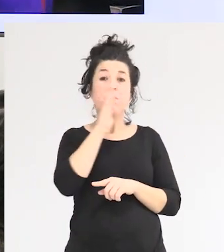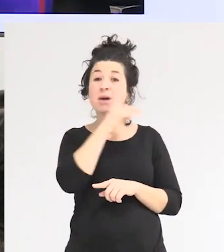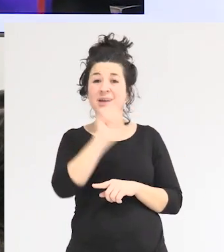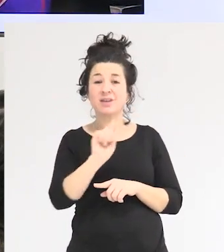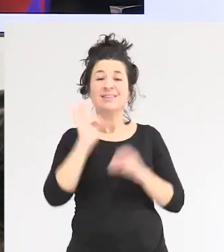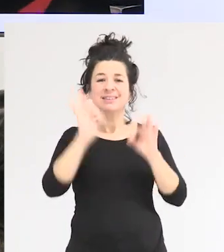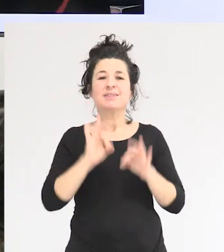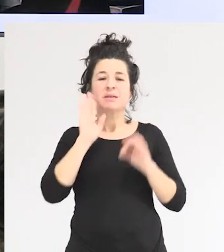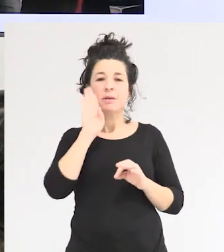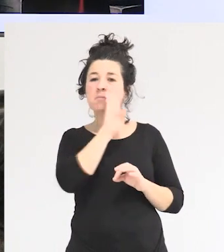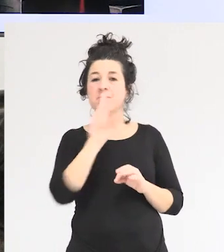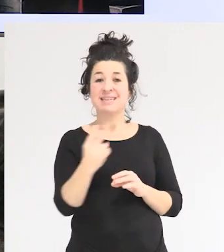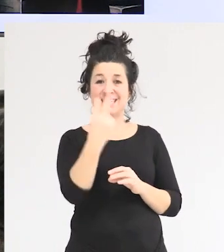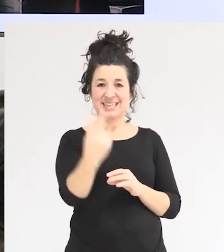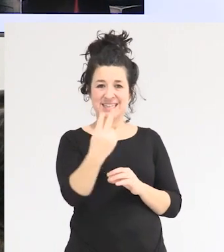ordea.